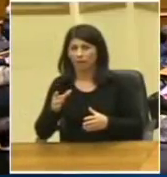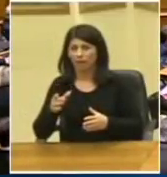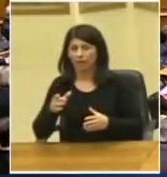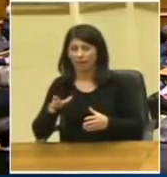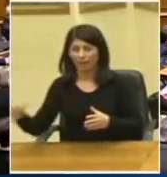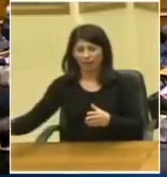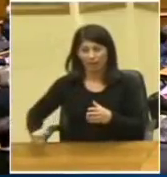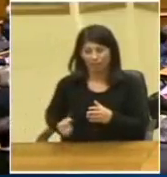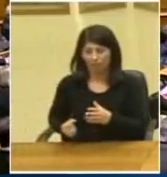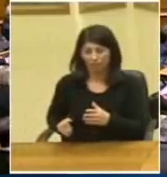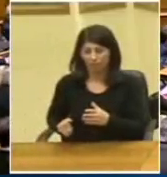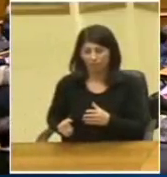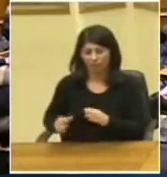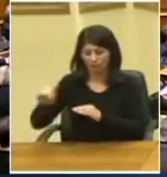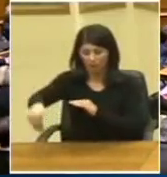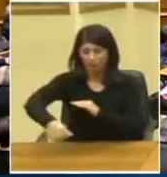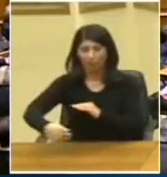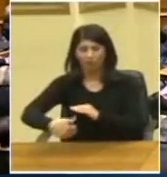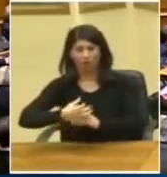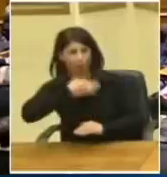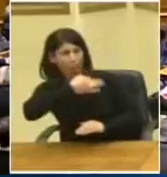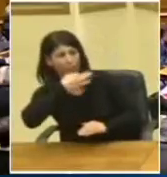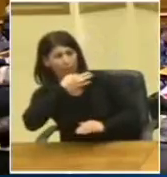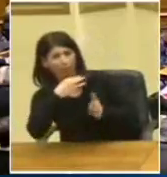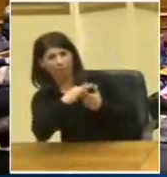κάτω από το βήμα.